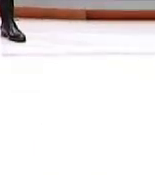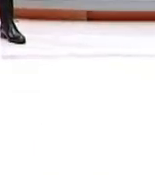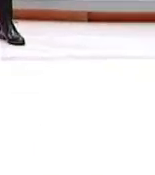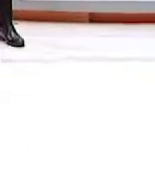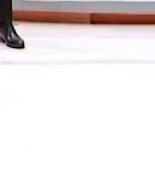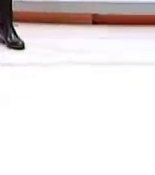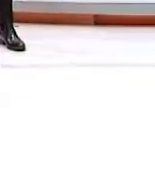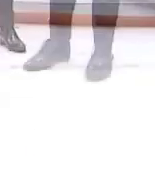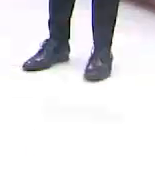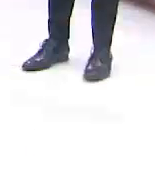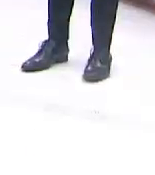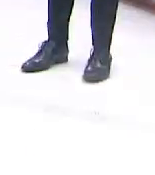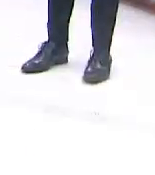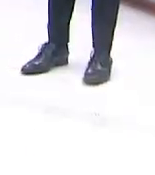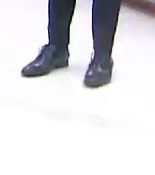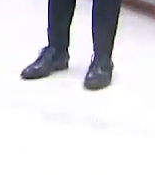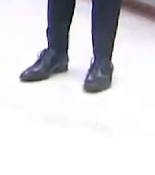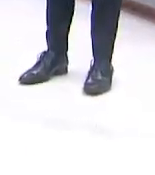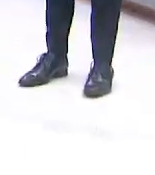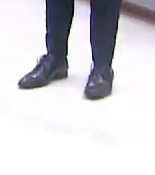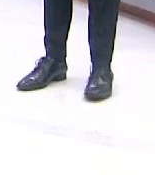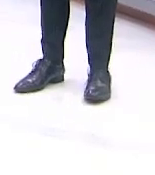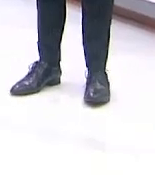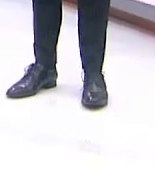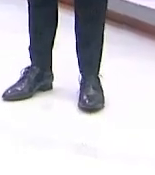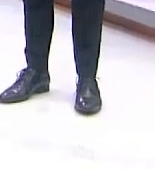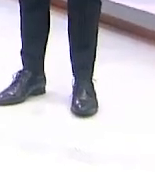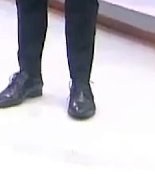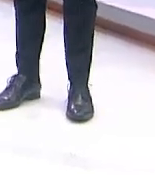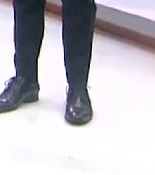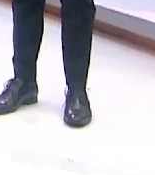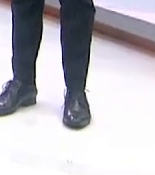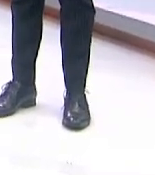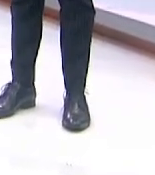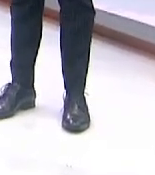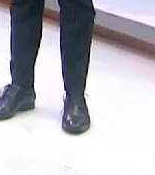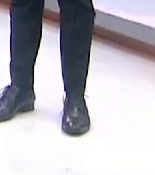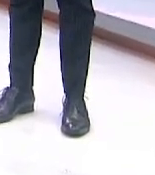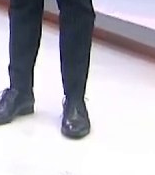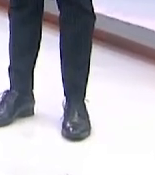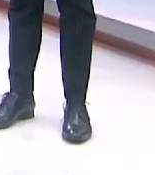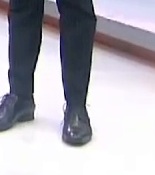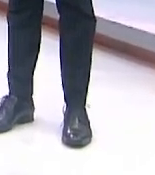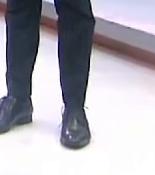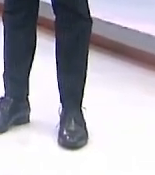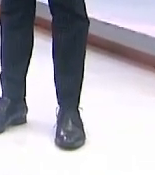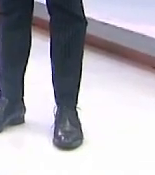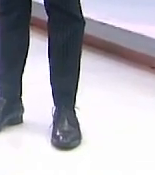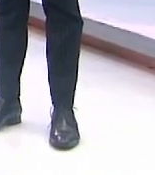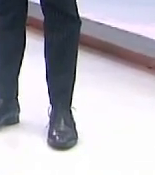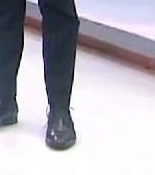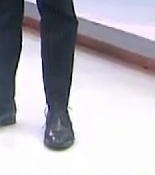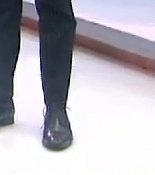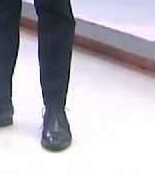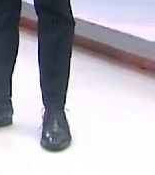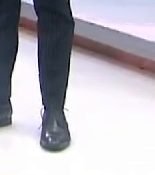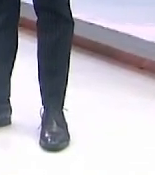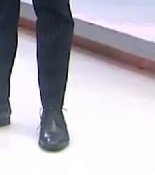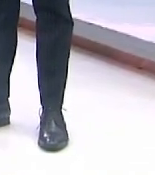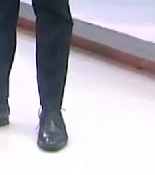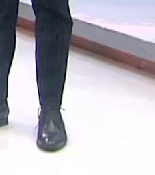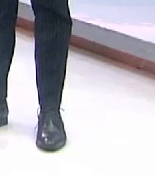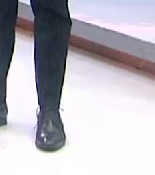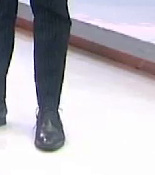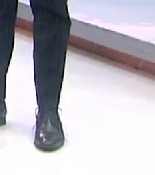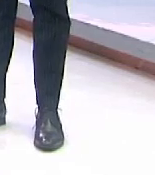Magandang hapon po. Ngayon ang unang weekend na pinapayagan ng makalabas sa mga batang edad 5 pataas. Estado ng mental